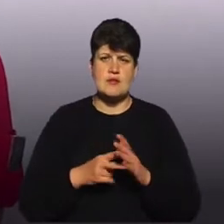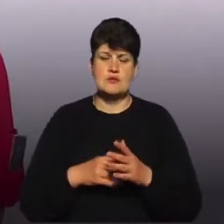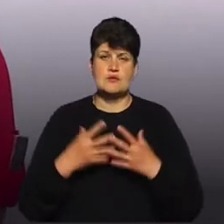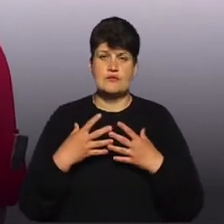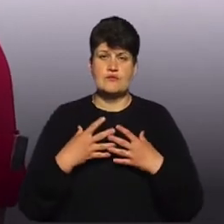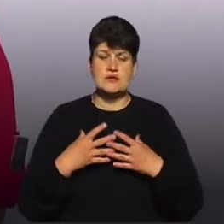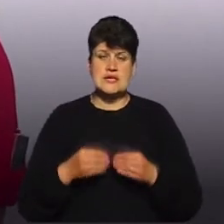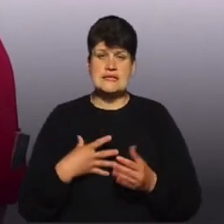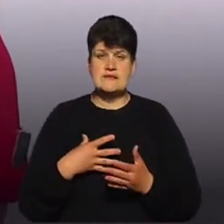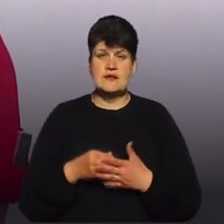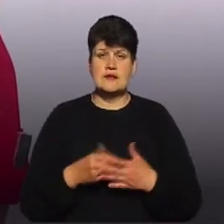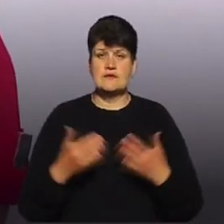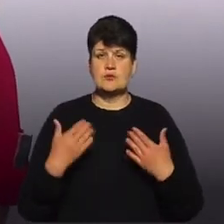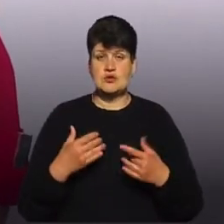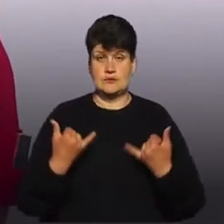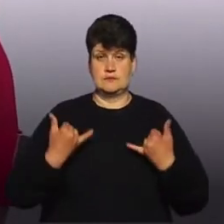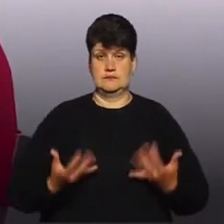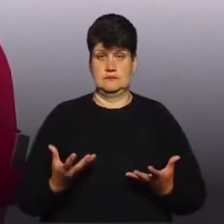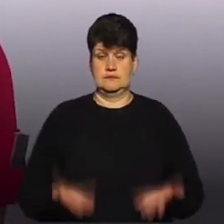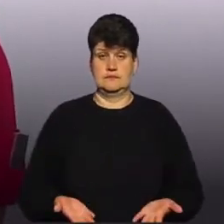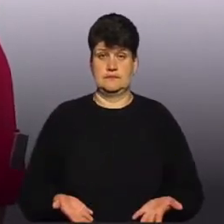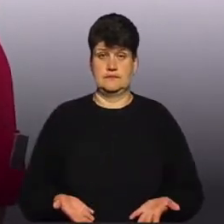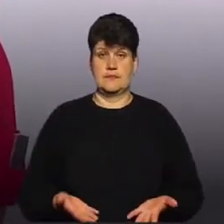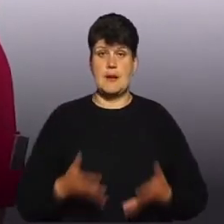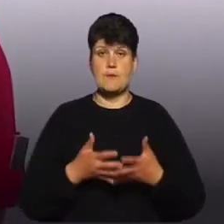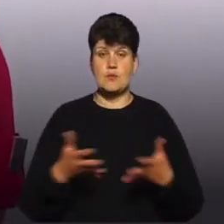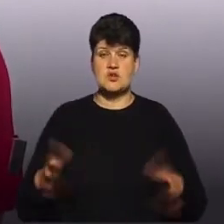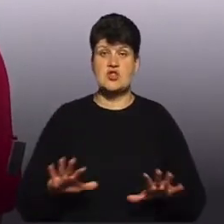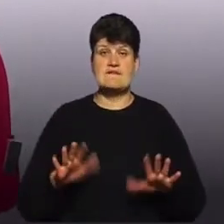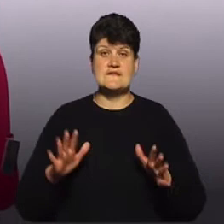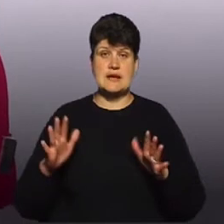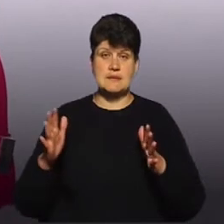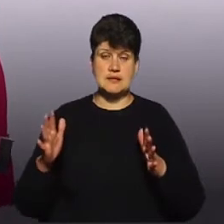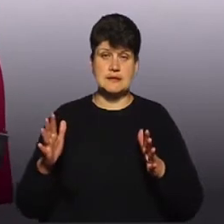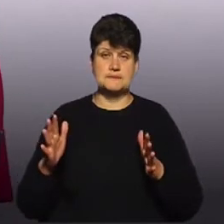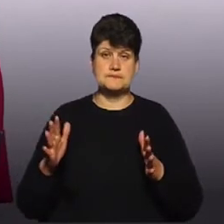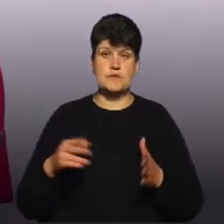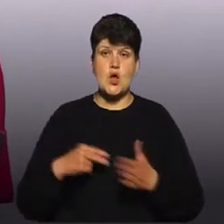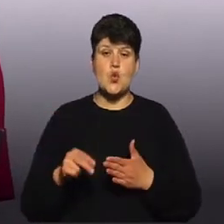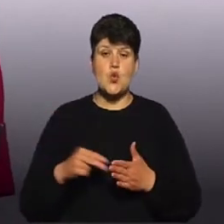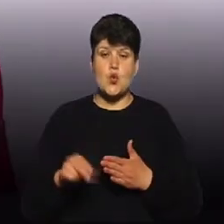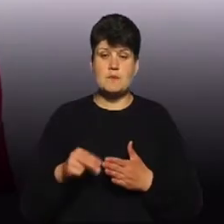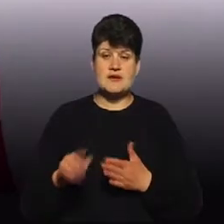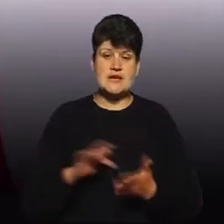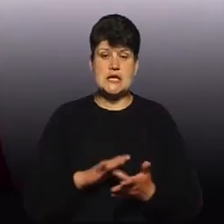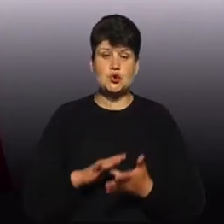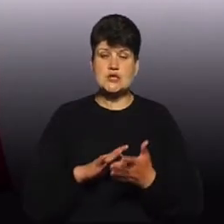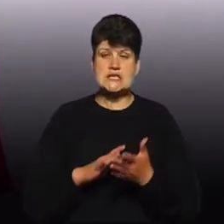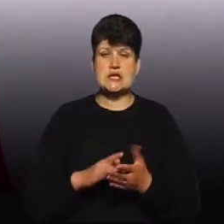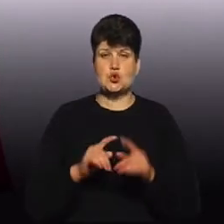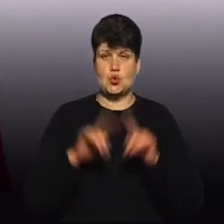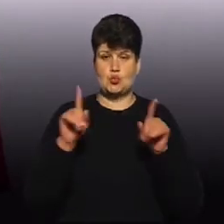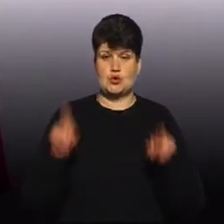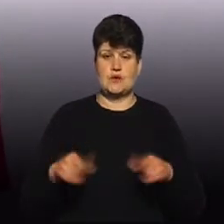свій відпочинок вже і негайно. Тобто побільшили випадки купівлі туристичної путівки сьогодні на